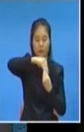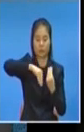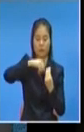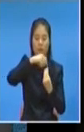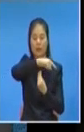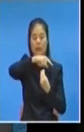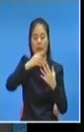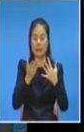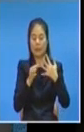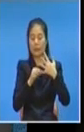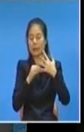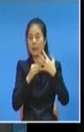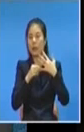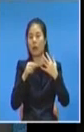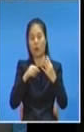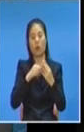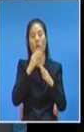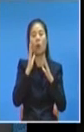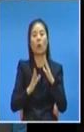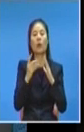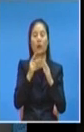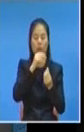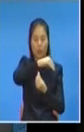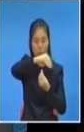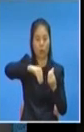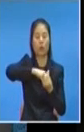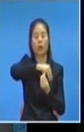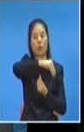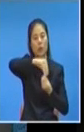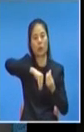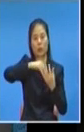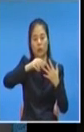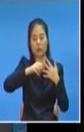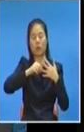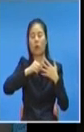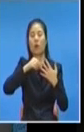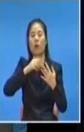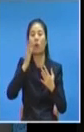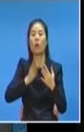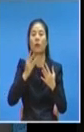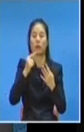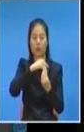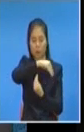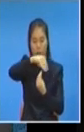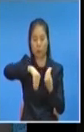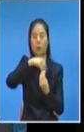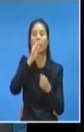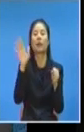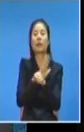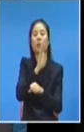งมาชั้น2ไม่ได้แต่ชั้น2นั้นแน่นอนเมื่อหมุนเวียนจะต้องขึ้นไปชั้น1ถ้าหมายก็ว่าถ้าชั้น1มีว่างน